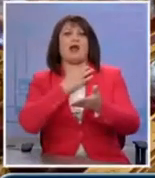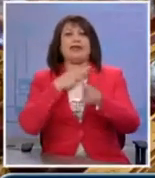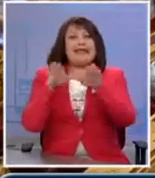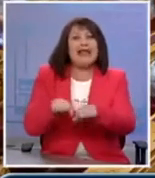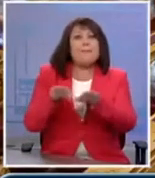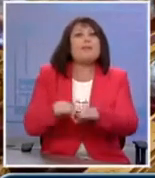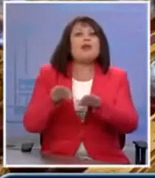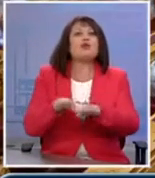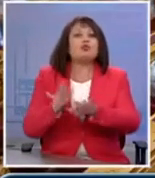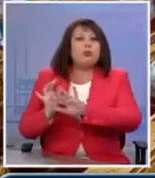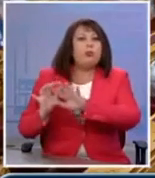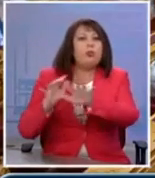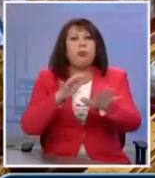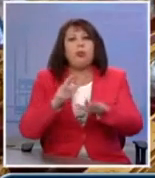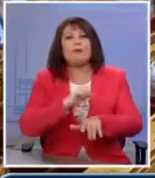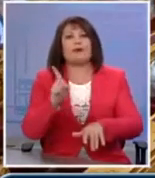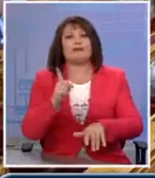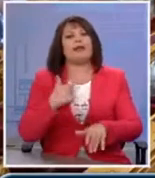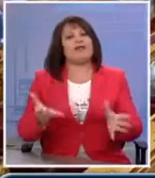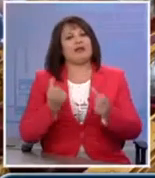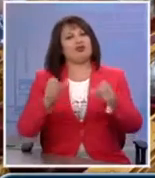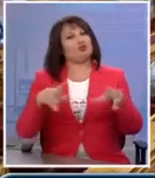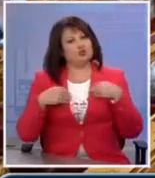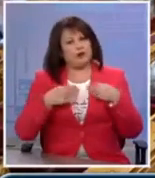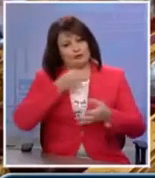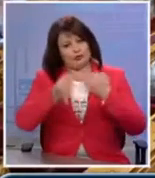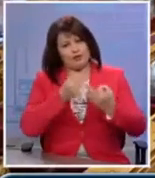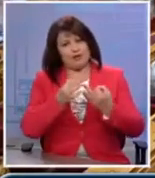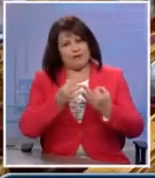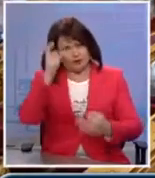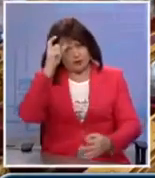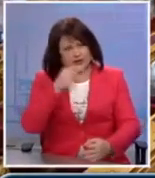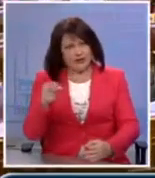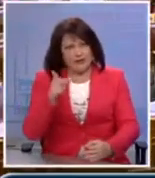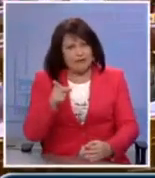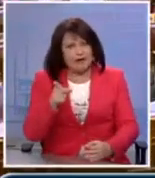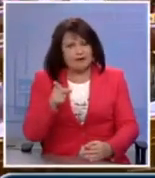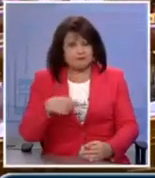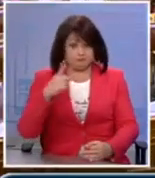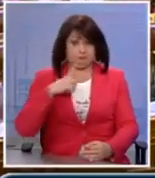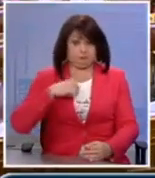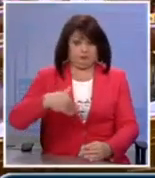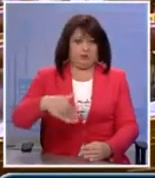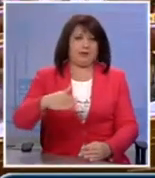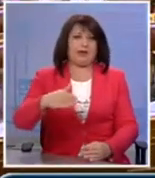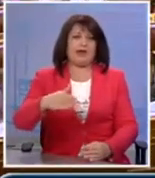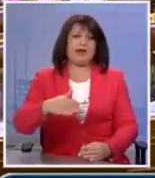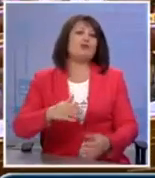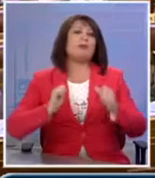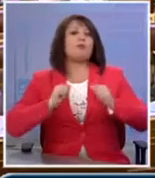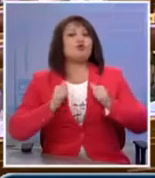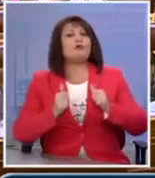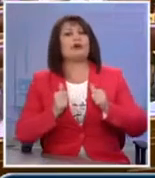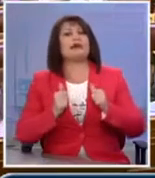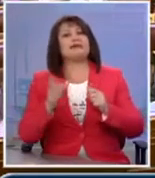κρατήσει εκεί. Και ευτυχώς έγινε αποδεκτό αυτό το αίτημα και αναμένεται το επόμενο διάστημα να πάρθουν πρωτοβουλίες